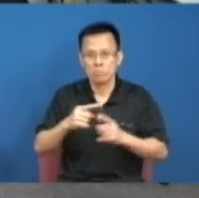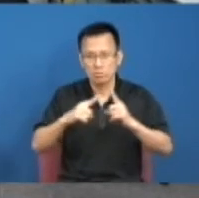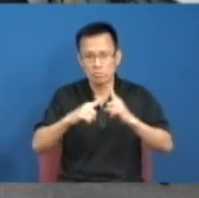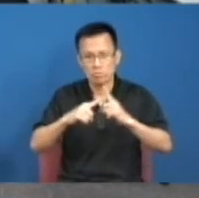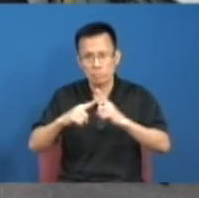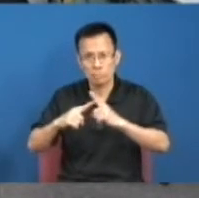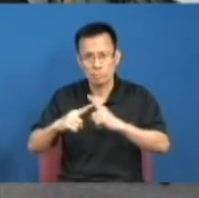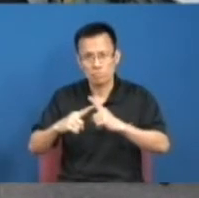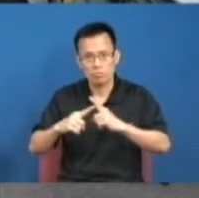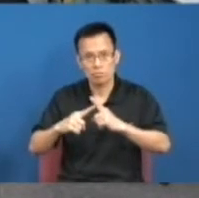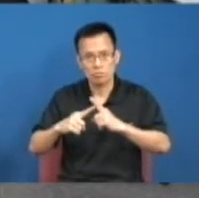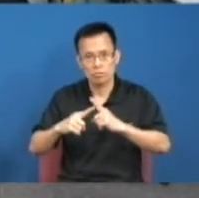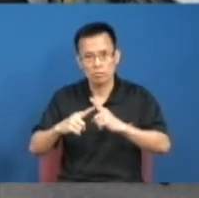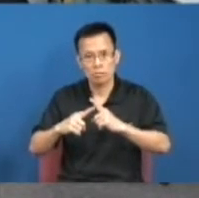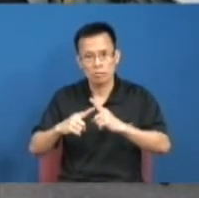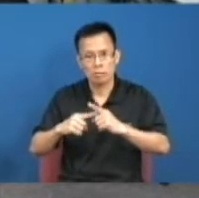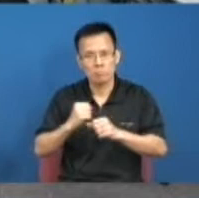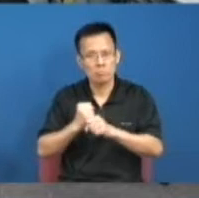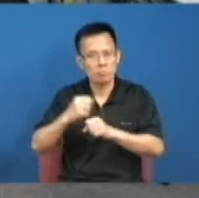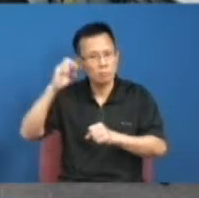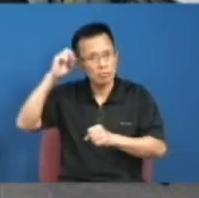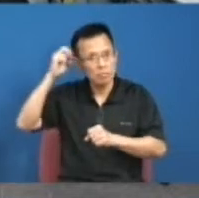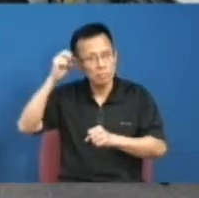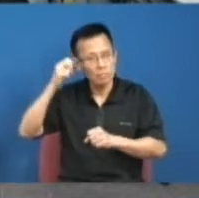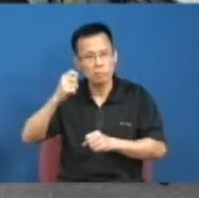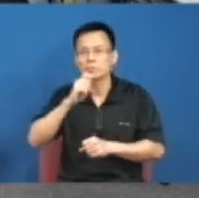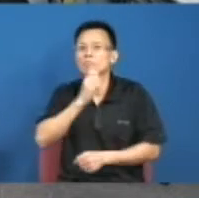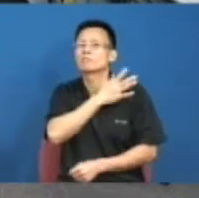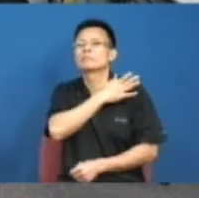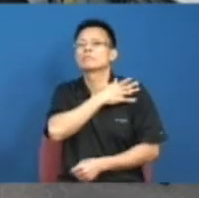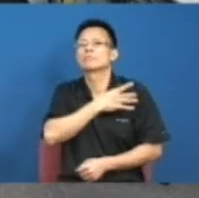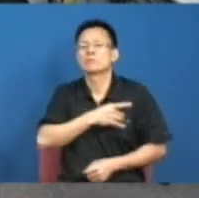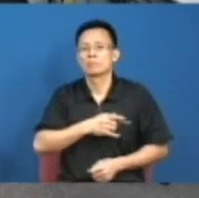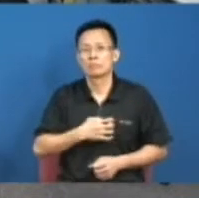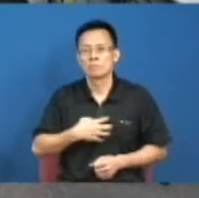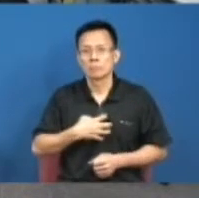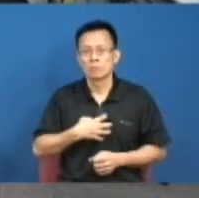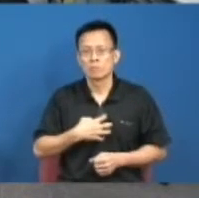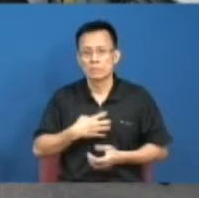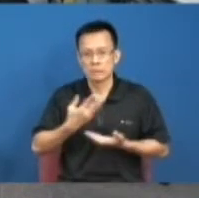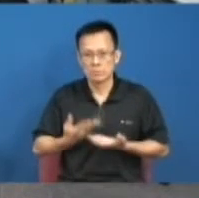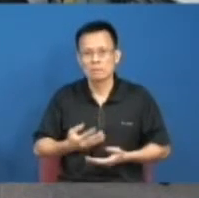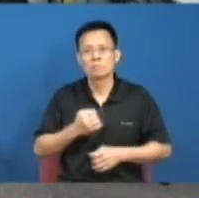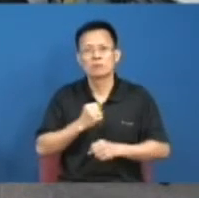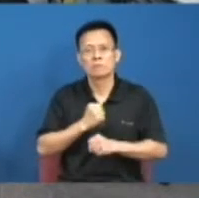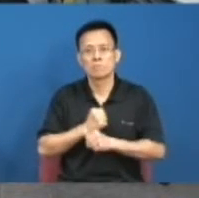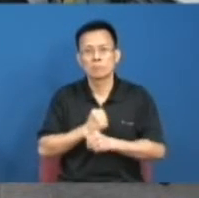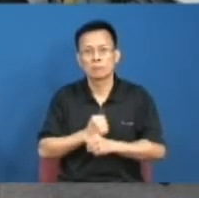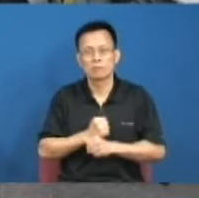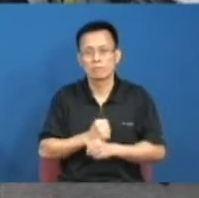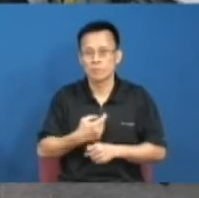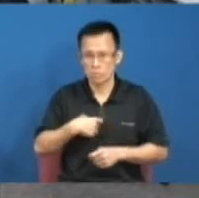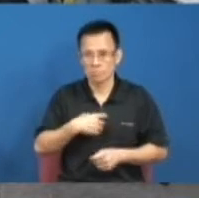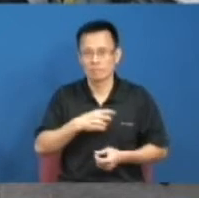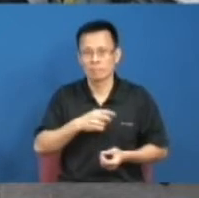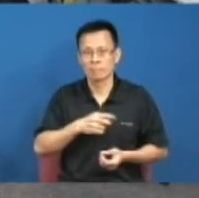即係嗰種思想咧係比較有責任心啲咯，即係而家啲人做工程比較，我相信責任